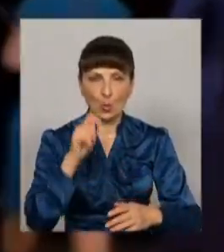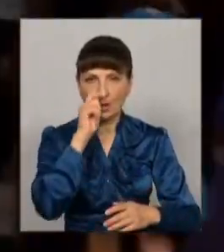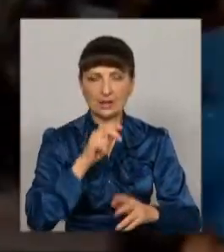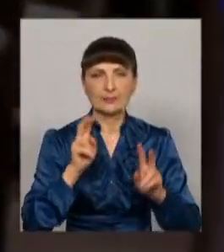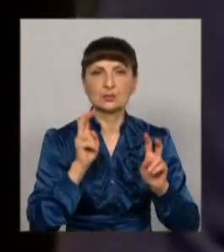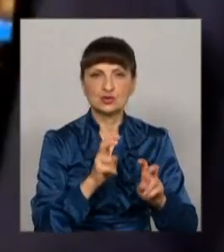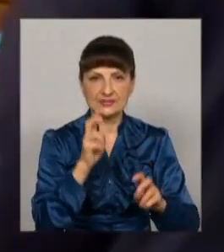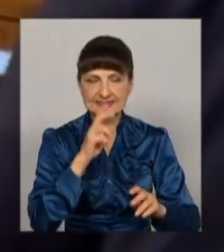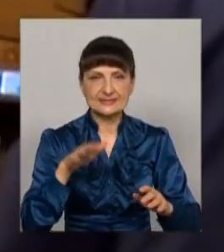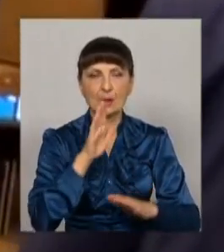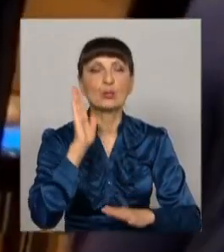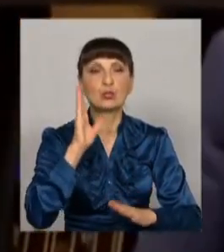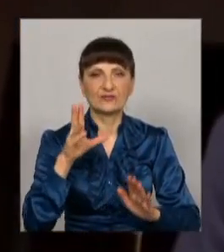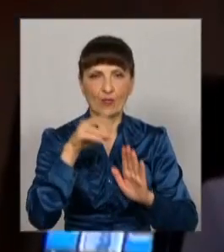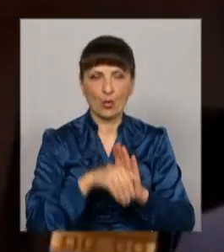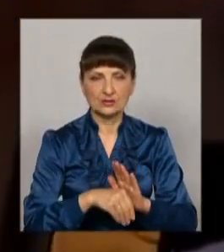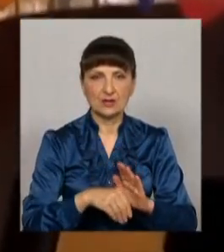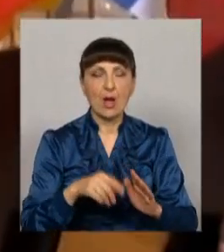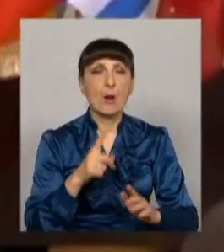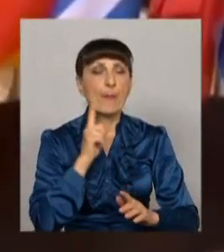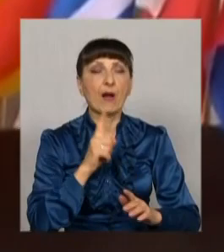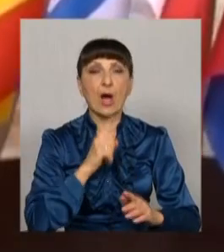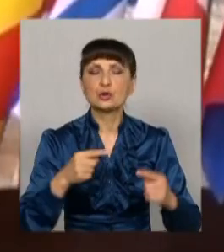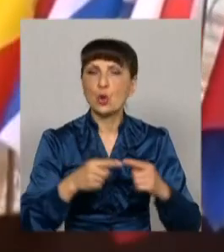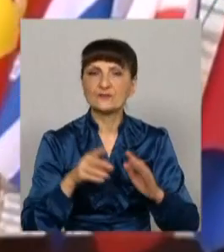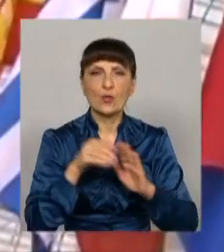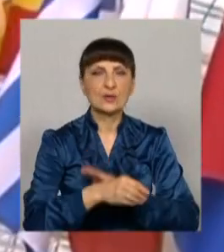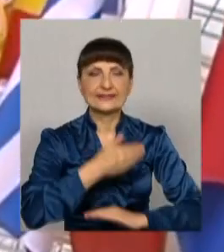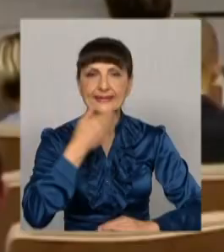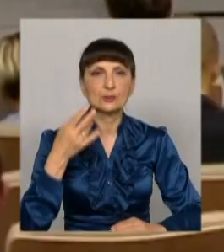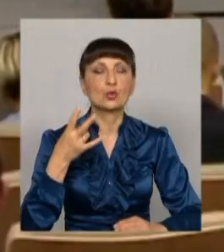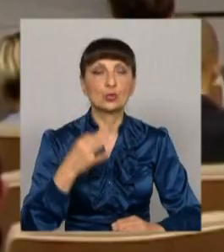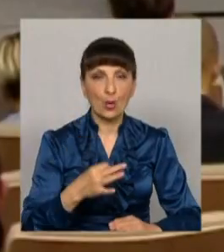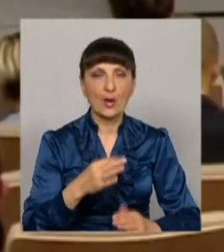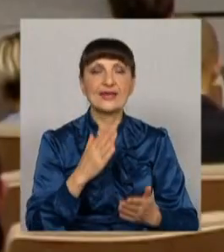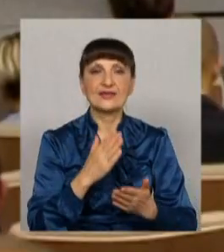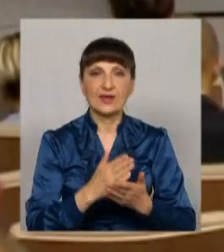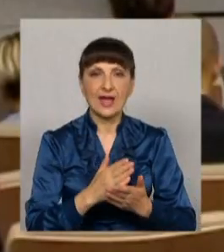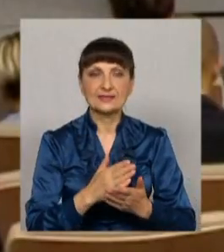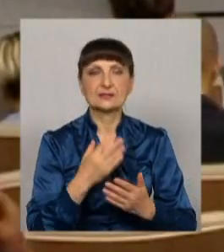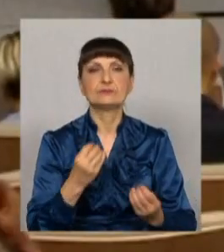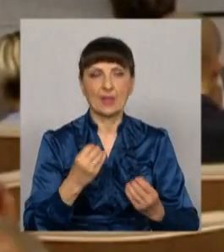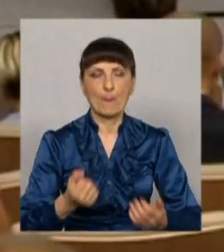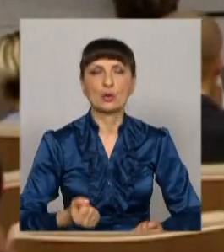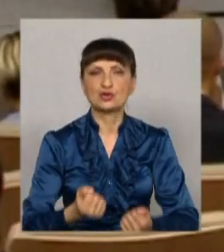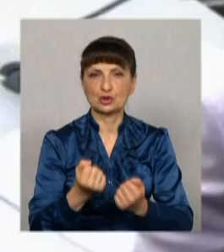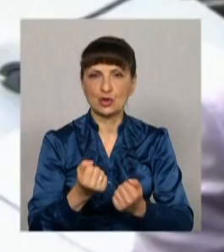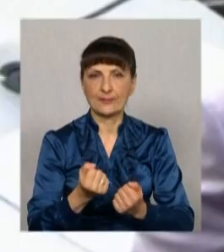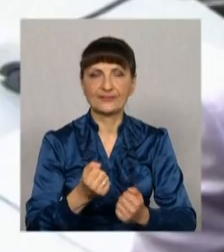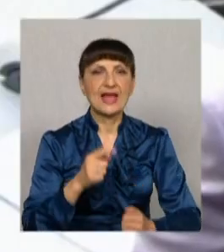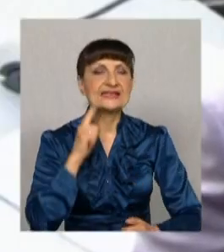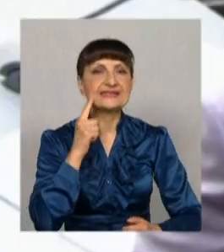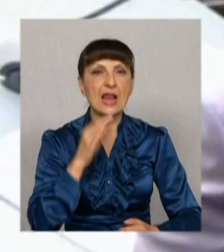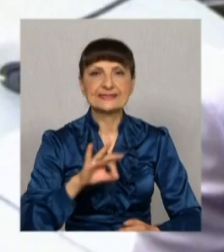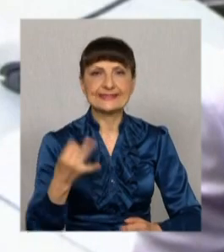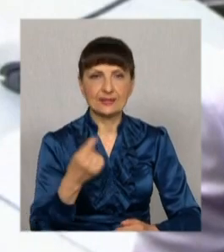статус страны-кандидата. Этот шаг, хоть и не дает полной гарантии на вступление, все же является актом весомой поддержки. Владимир Зеленский